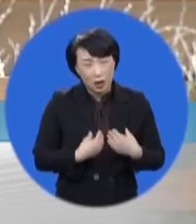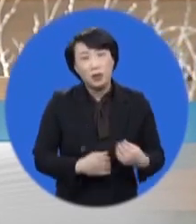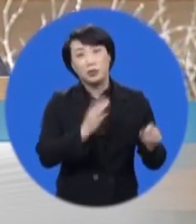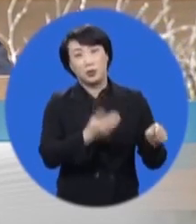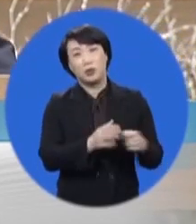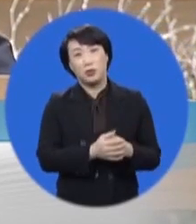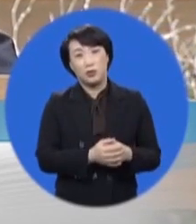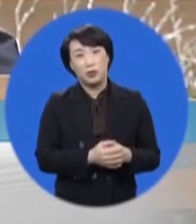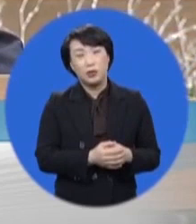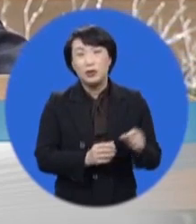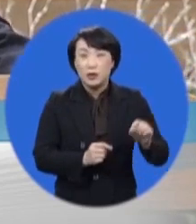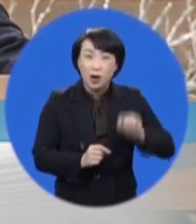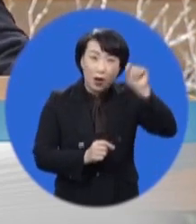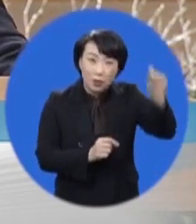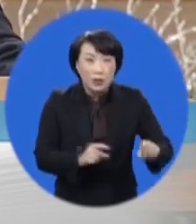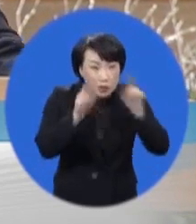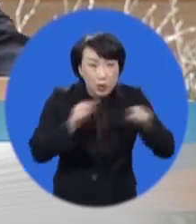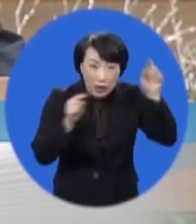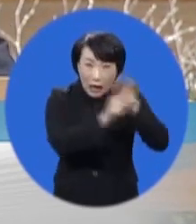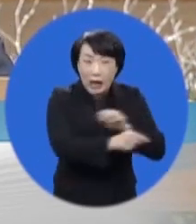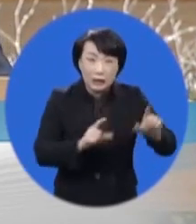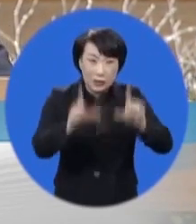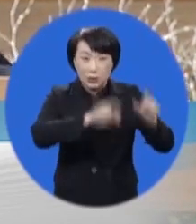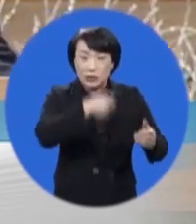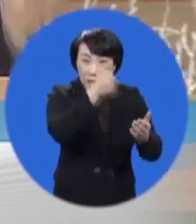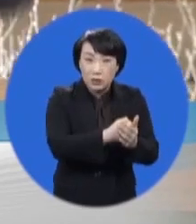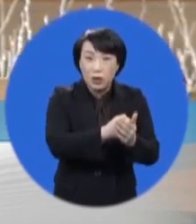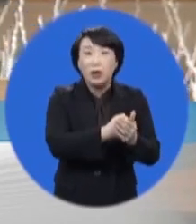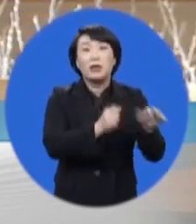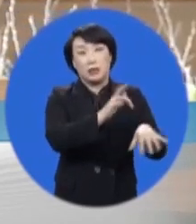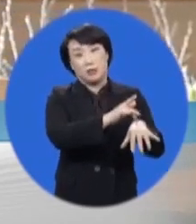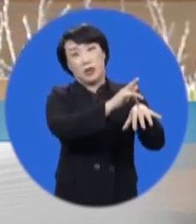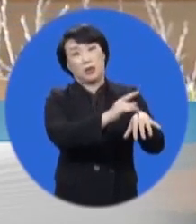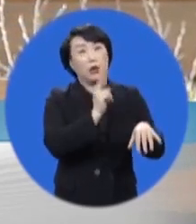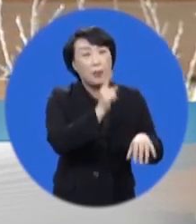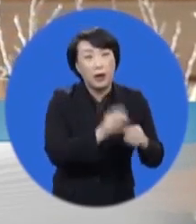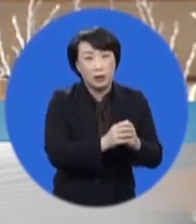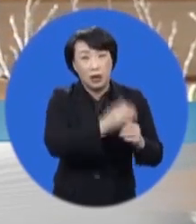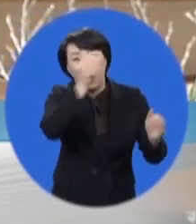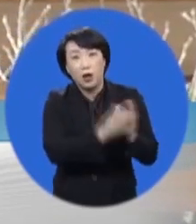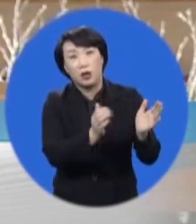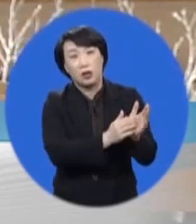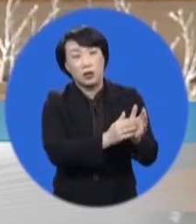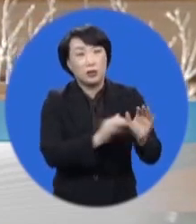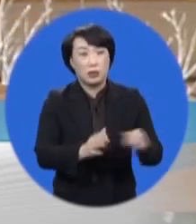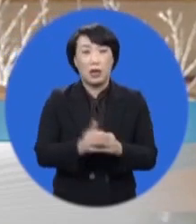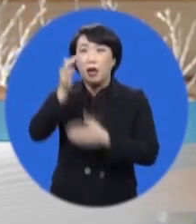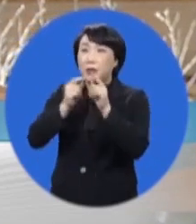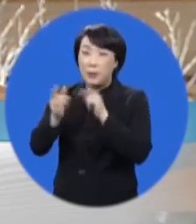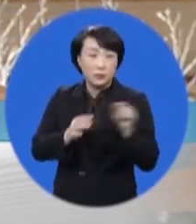되고 영원히 지옥에서 살기로 작정된 마귀말을 듣고 먹지